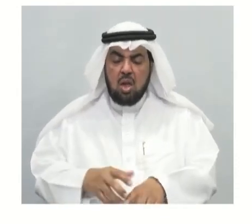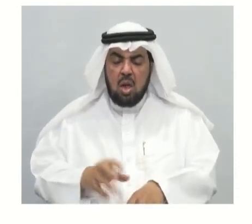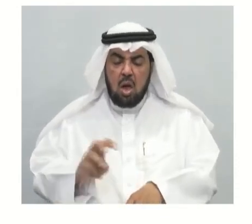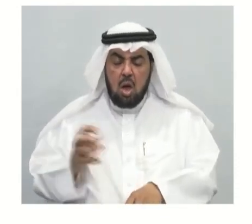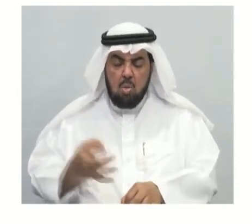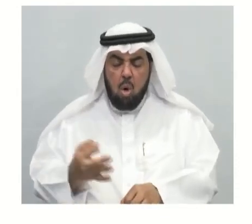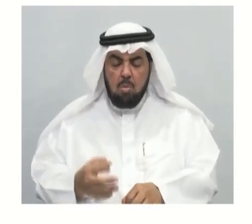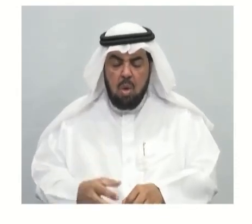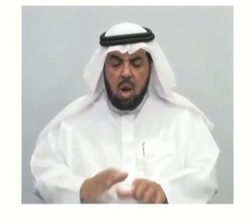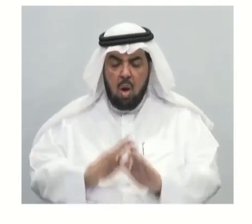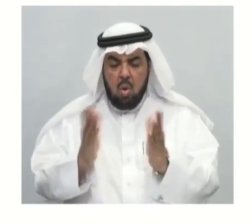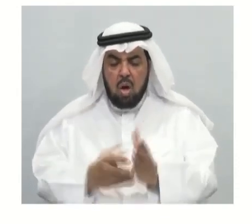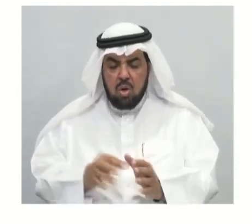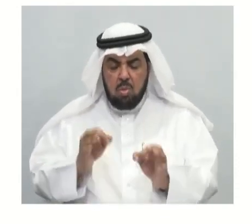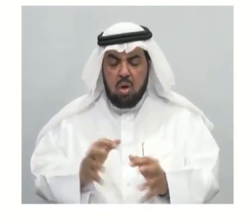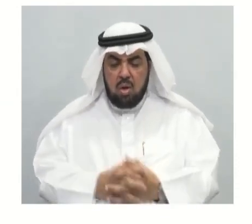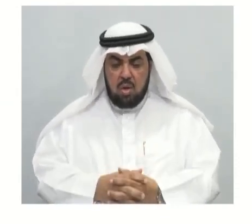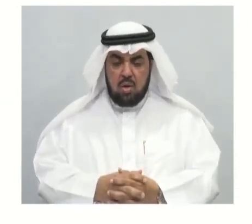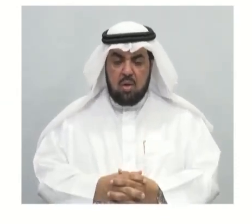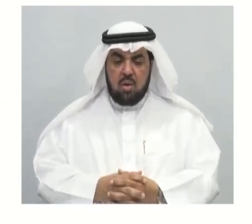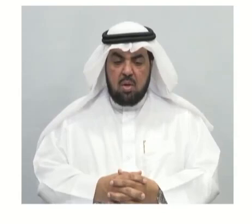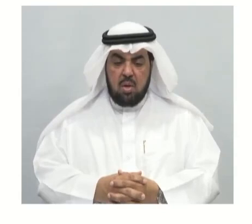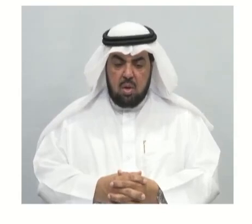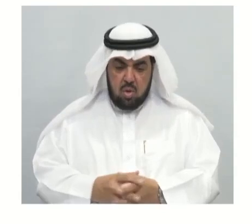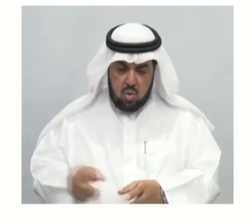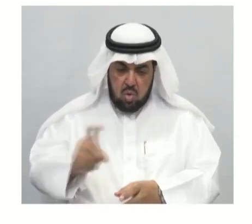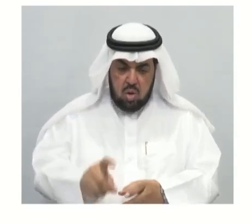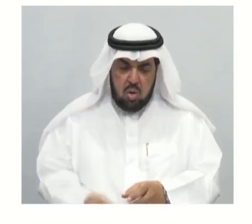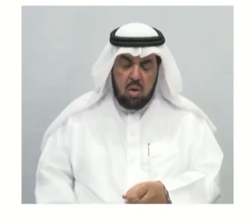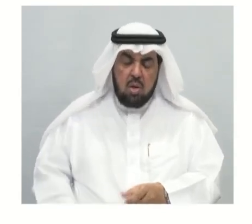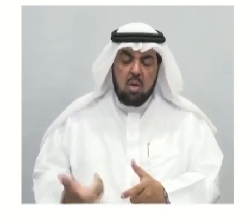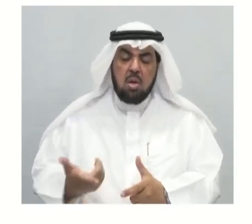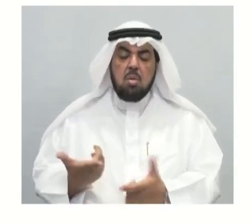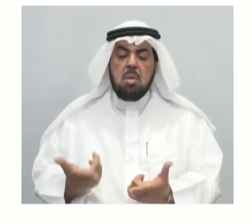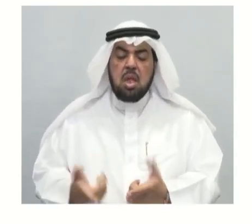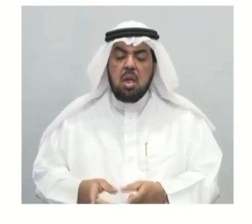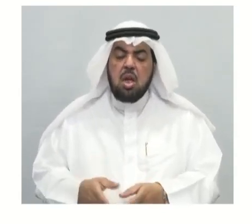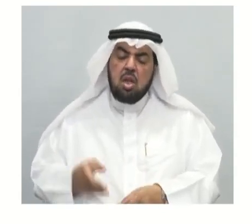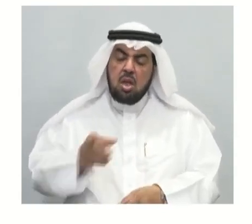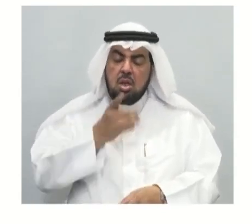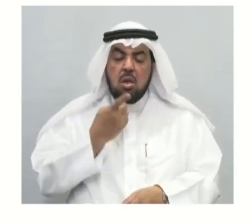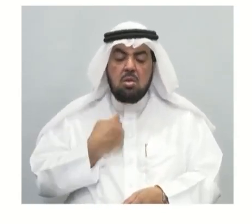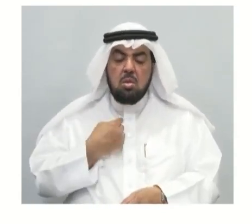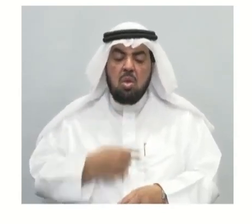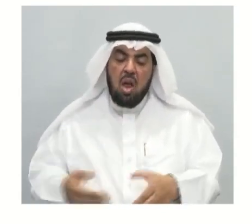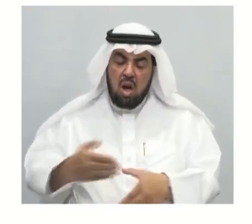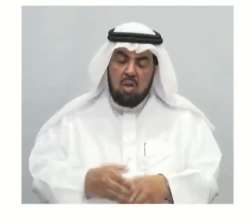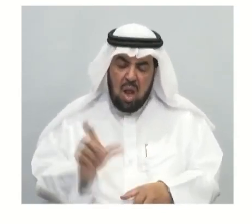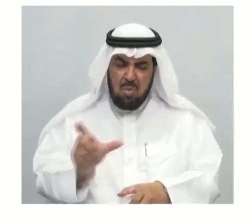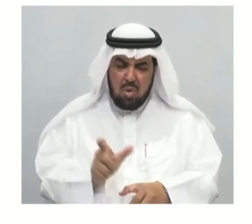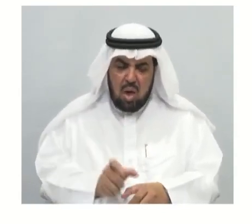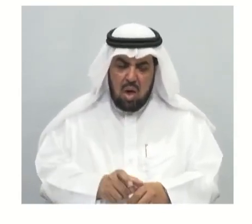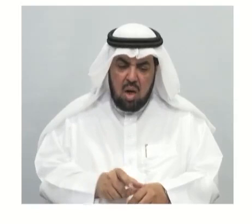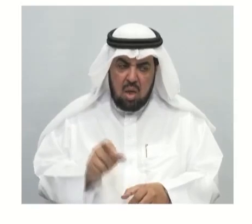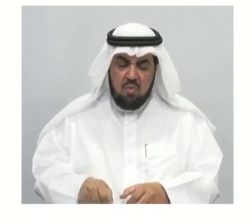لمهمه او لقسم معين سؤال متى نحتاج لاضافه